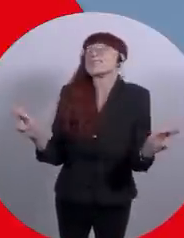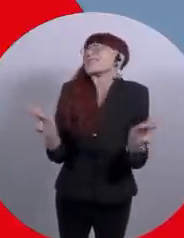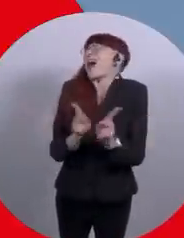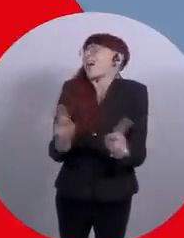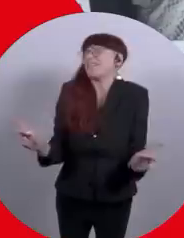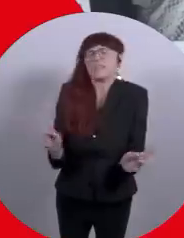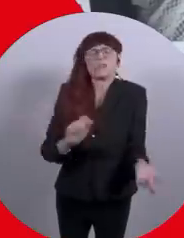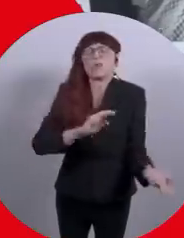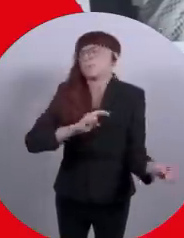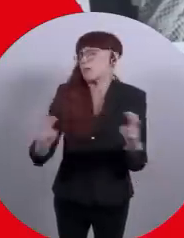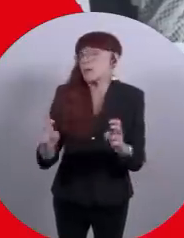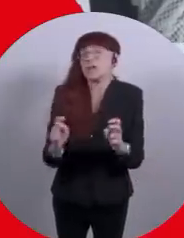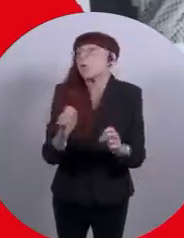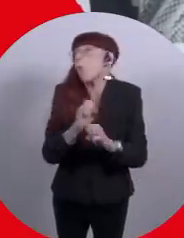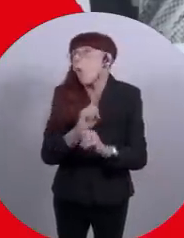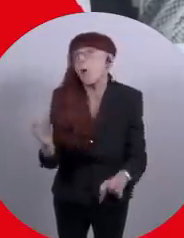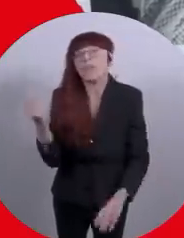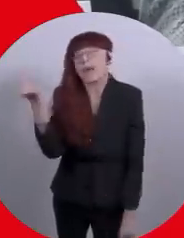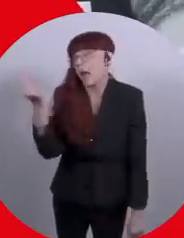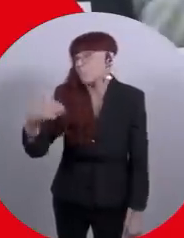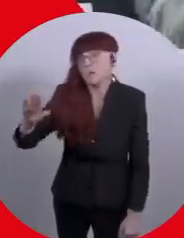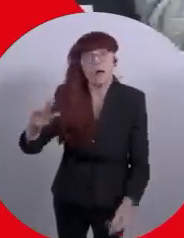und genossen